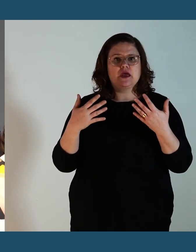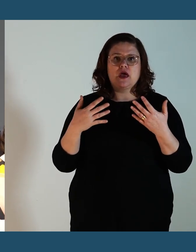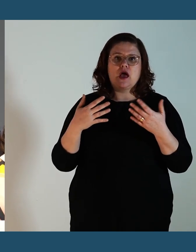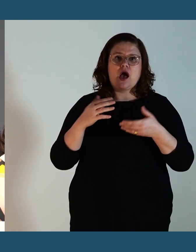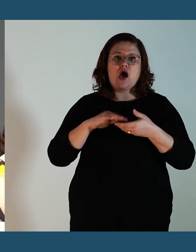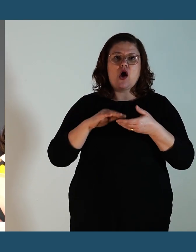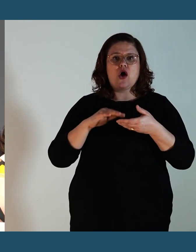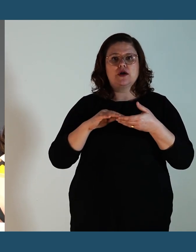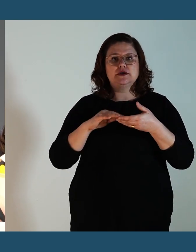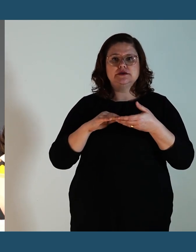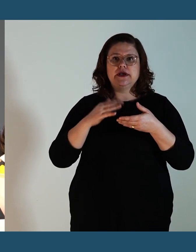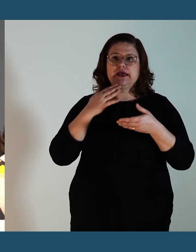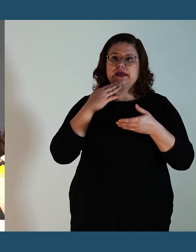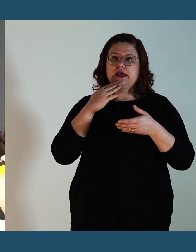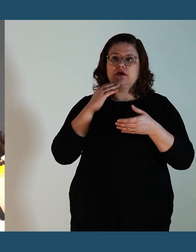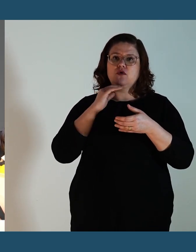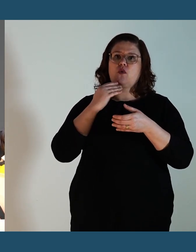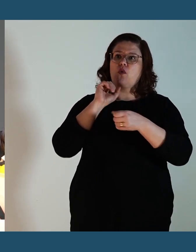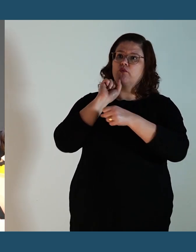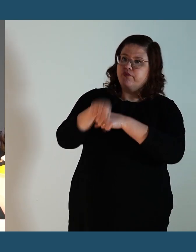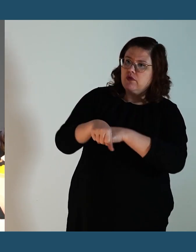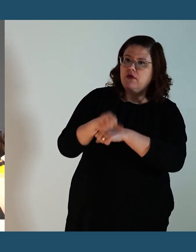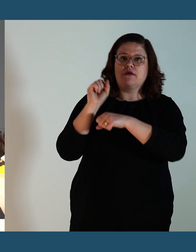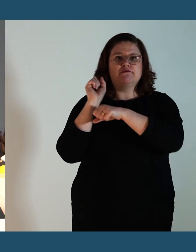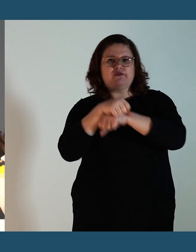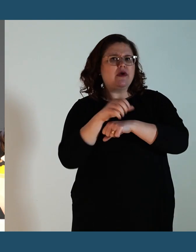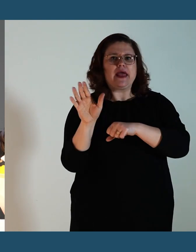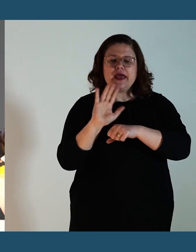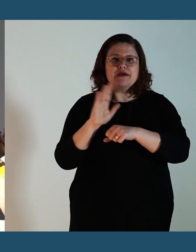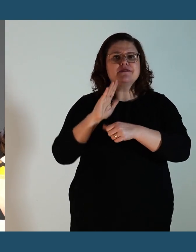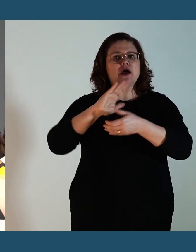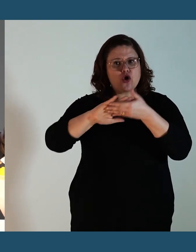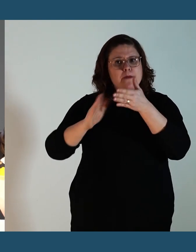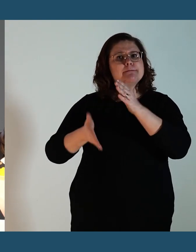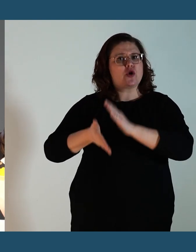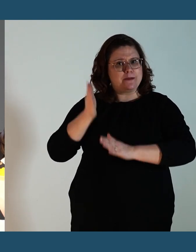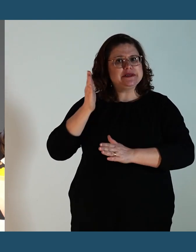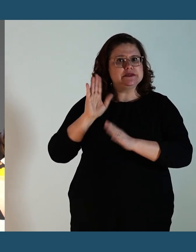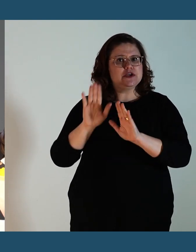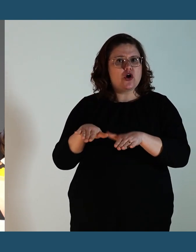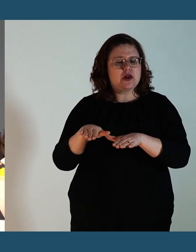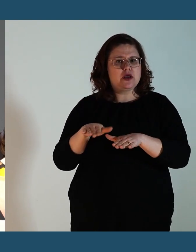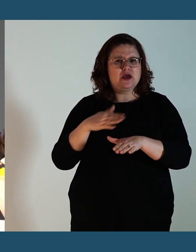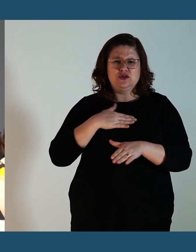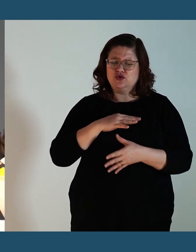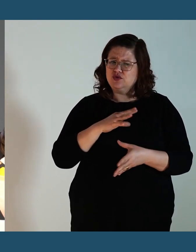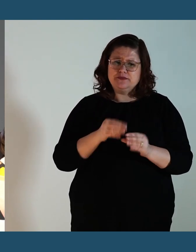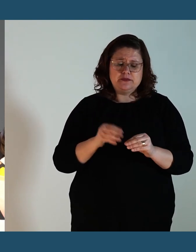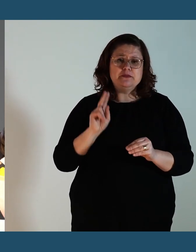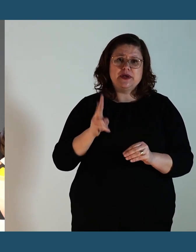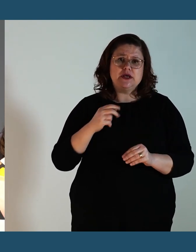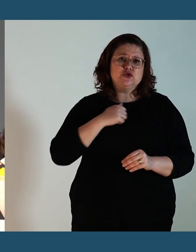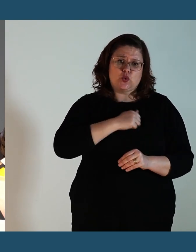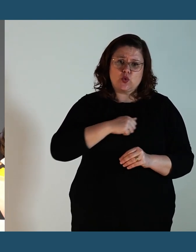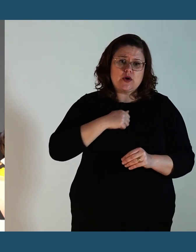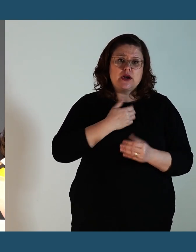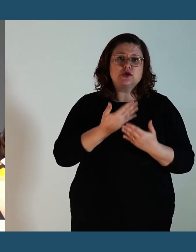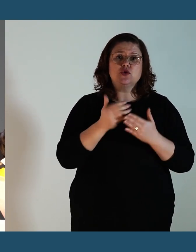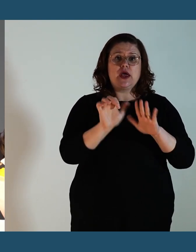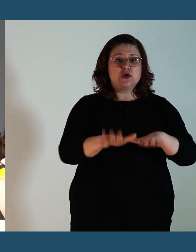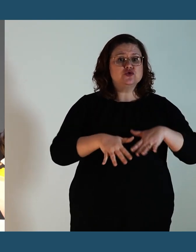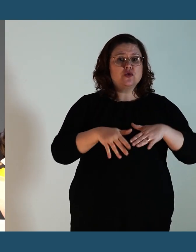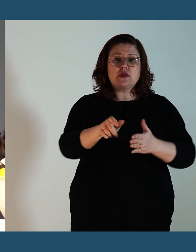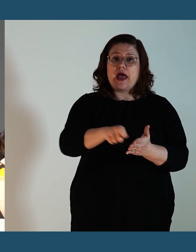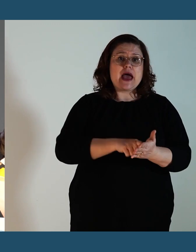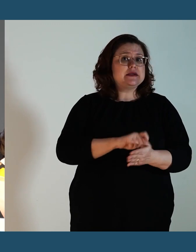että se olisi niin kuin ajanut kenenkään yli. Ja ajattelin, että tämä oli niin kuin erityisen surullista, koska nythän ei eduskunta saanut äänestää.